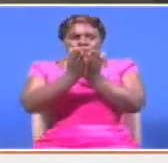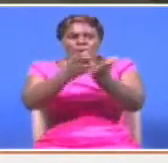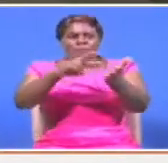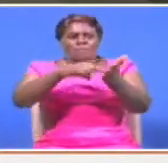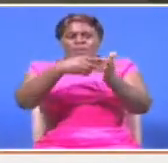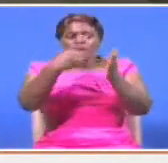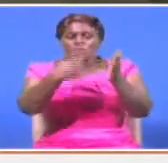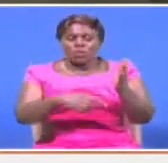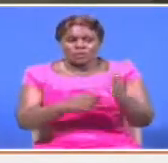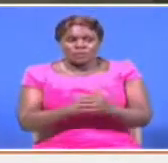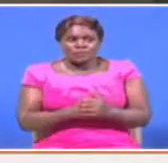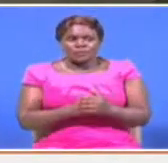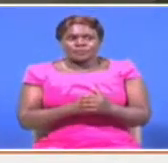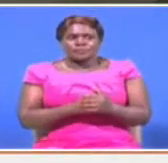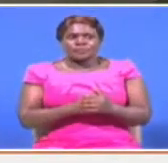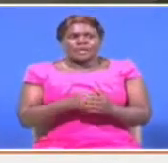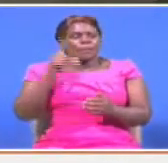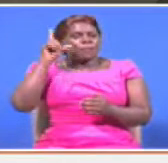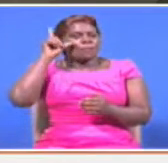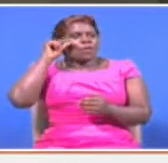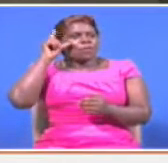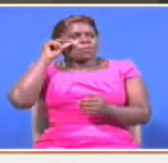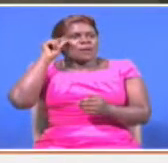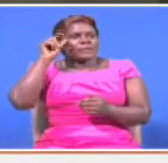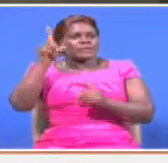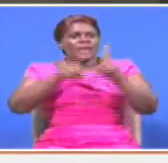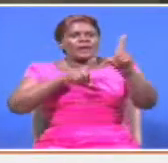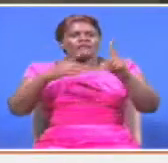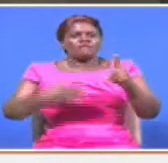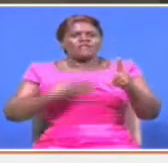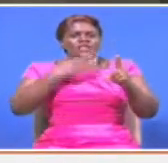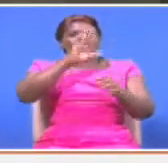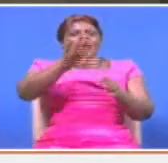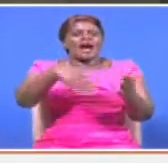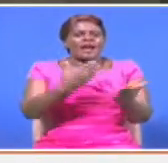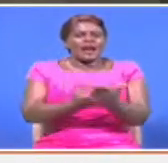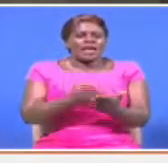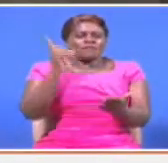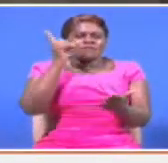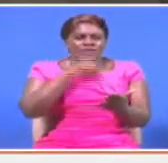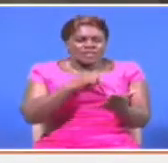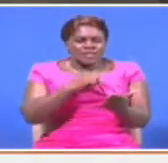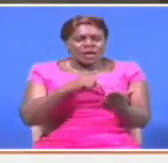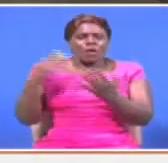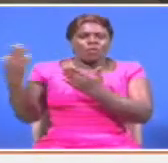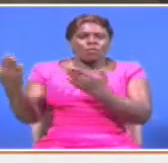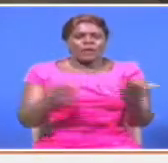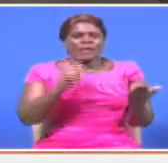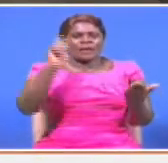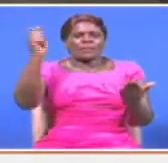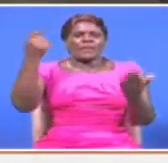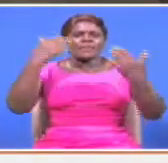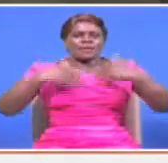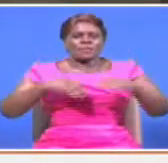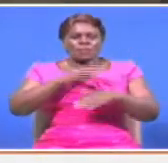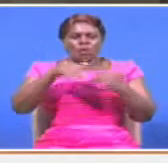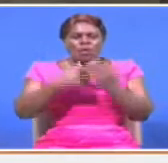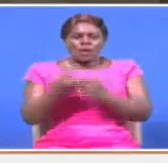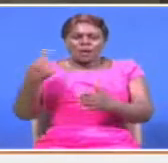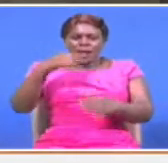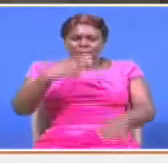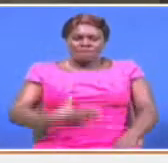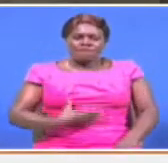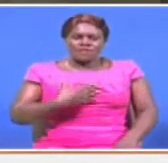inamaanisha kwamba kama Mombasa utalii umeanza kupaa, na kwa hivyo tunawakaribisha Wakenya wote, njooni